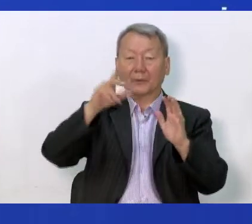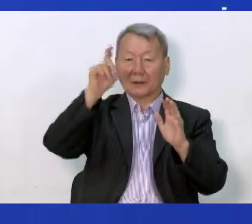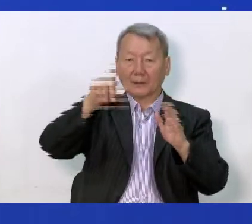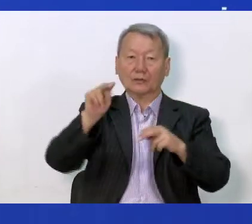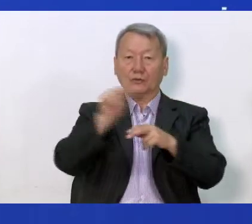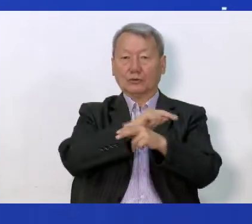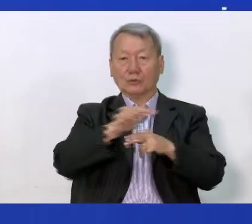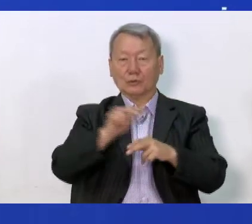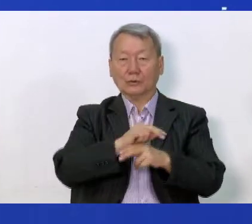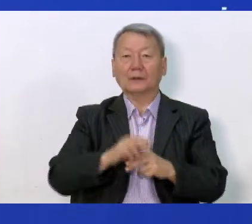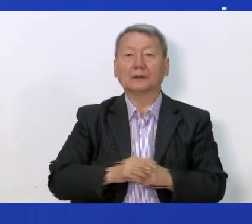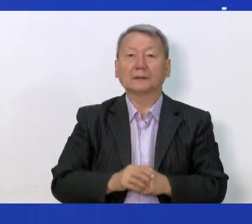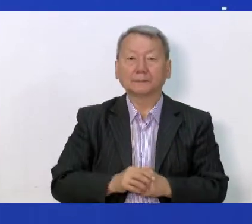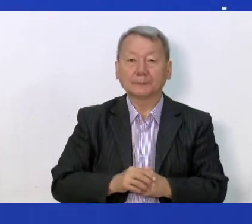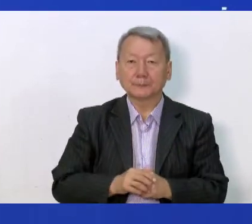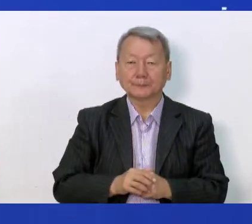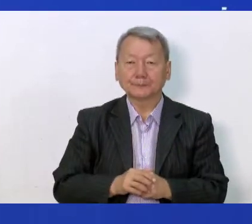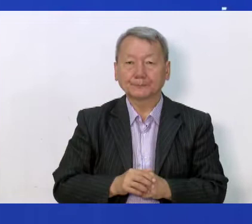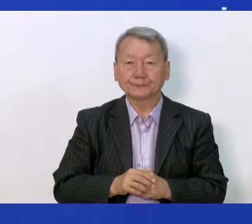жатат.